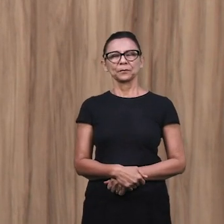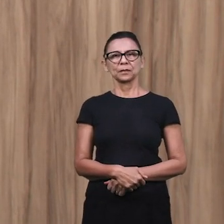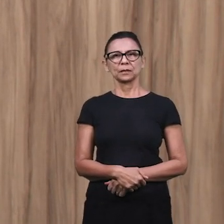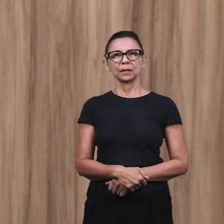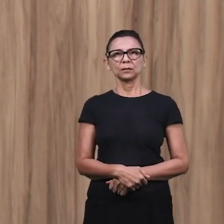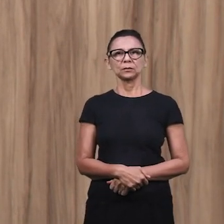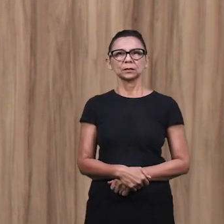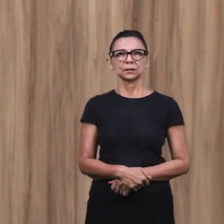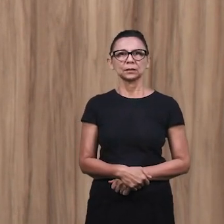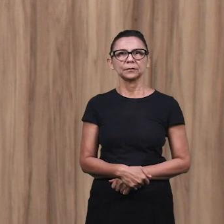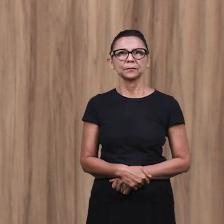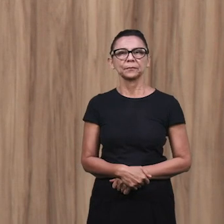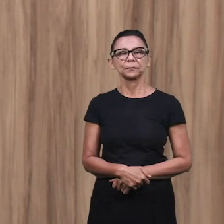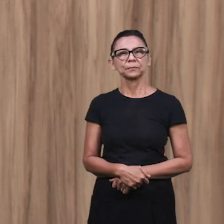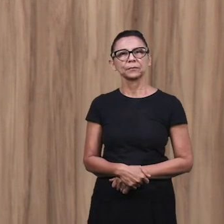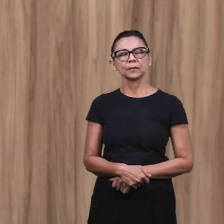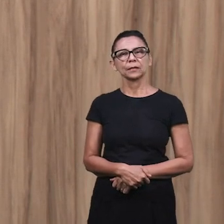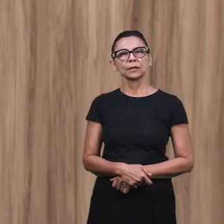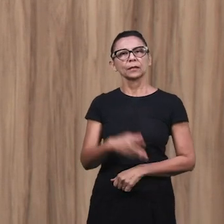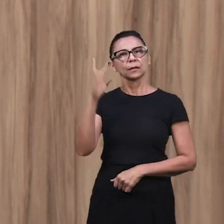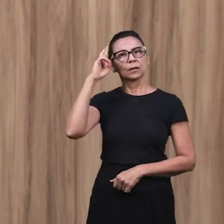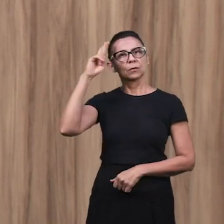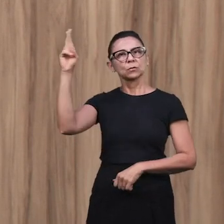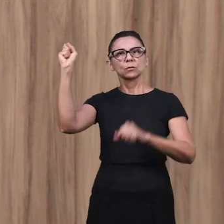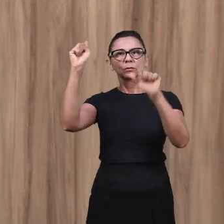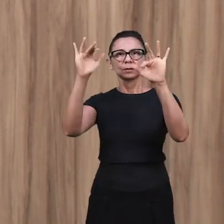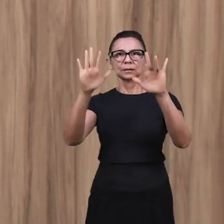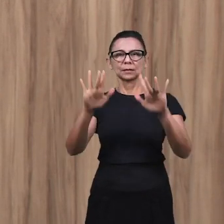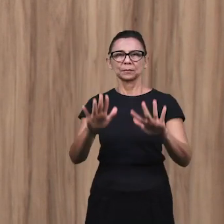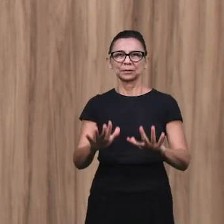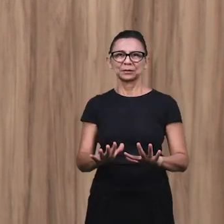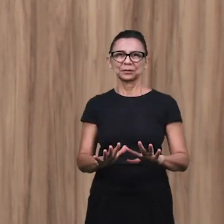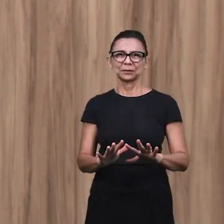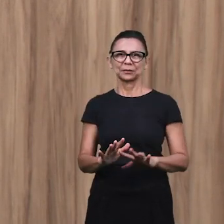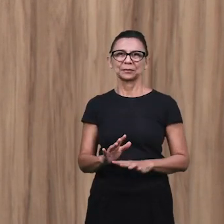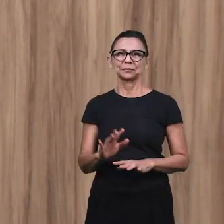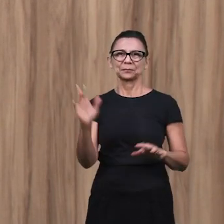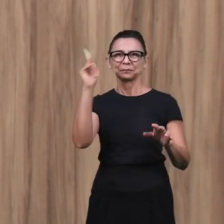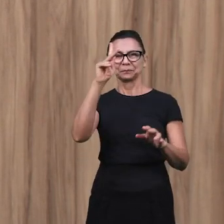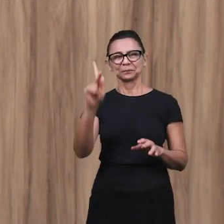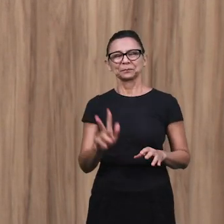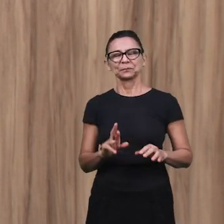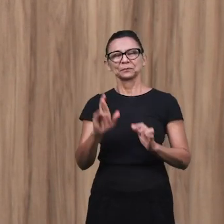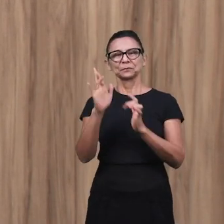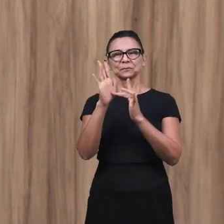contato@radiomanaima.com.br. Que le Seigneur nous aide grandement. La paix du Seigneur Jésus.